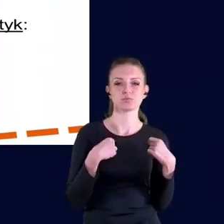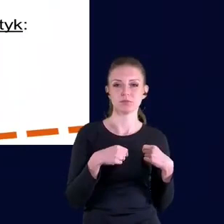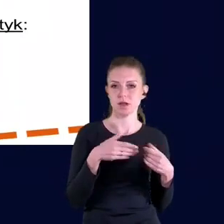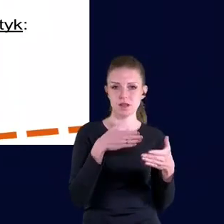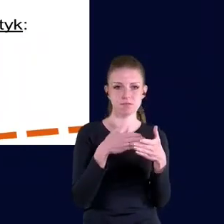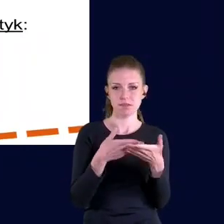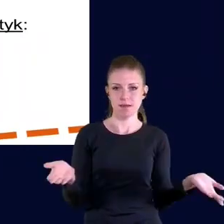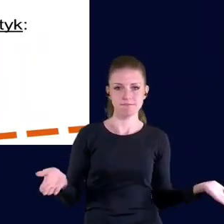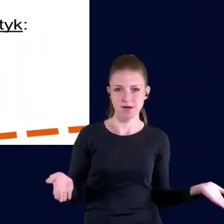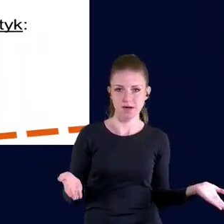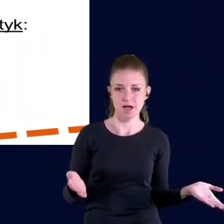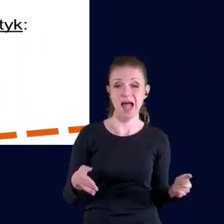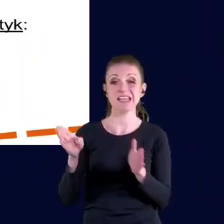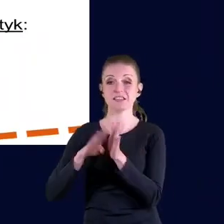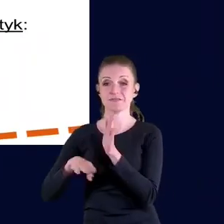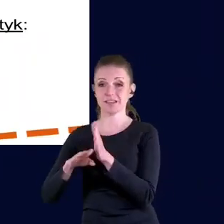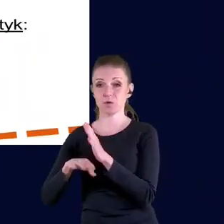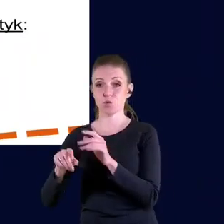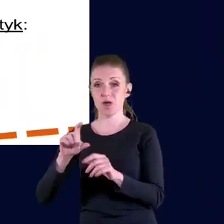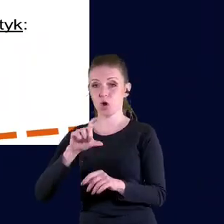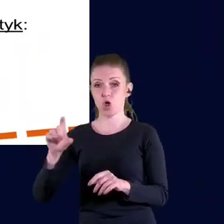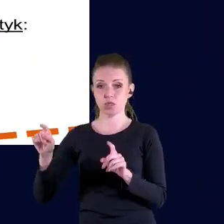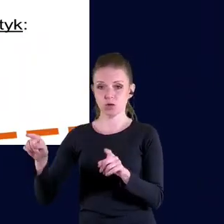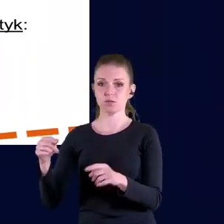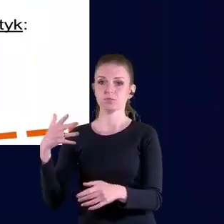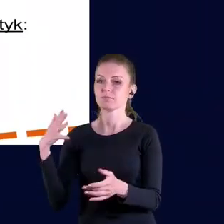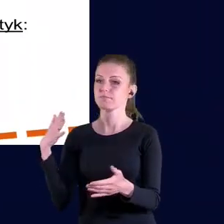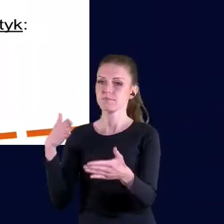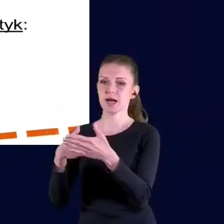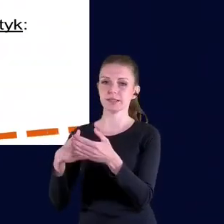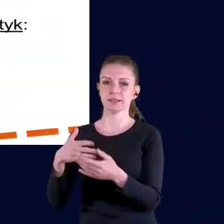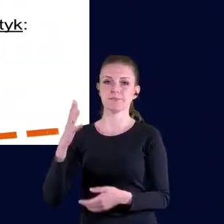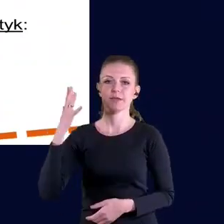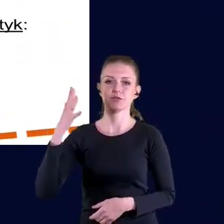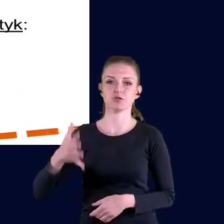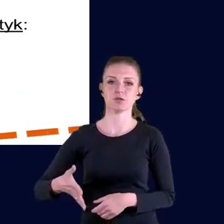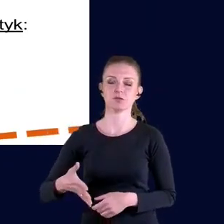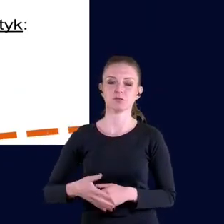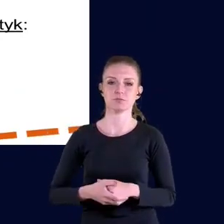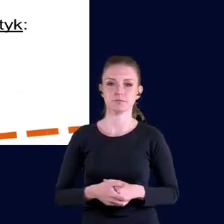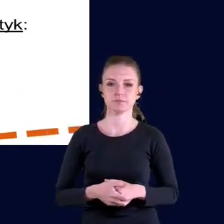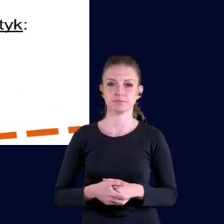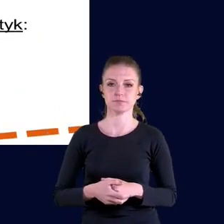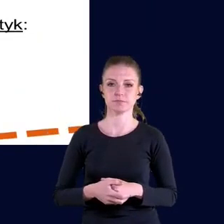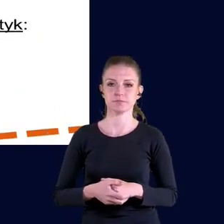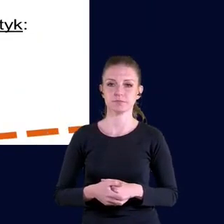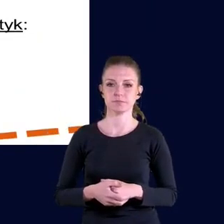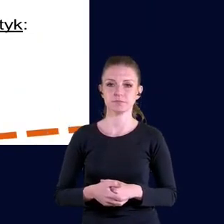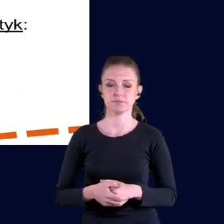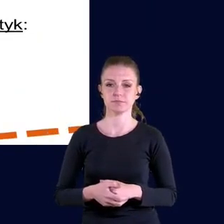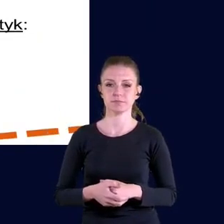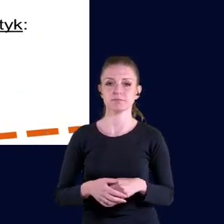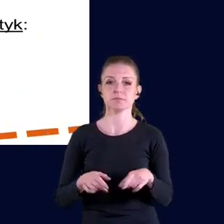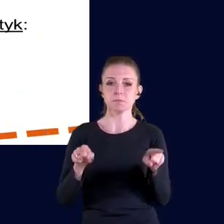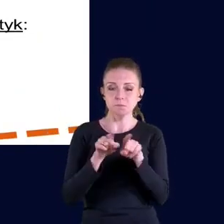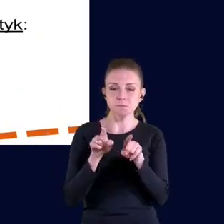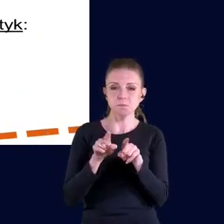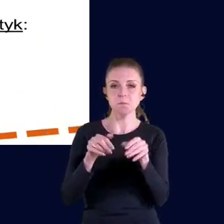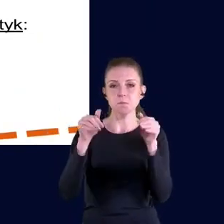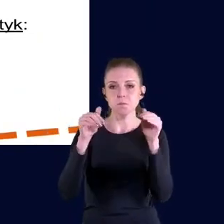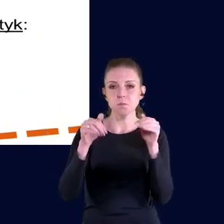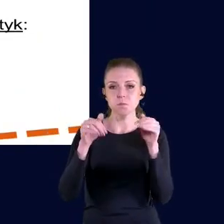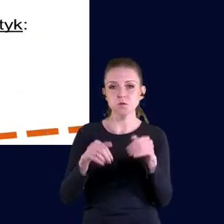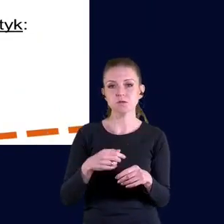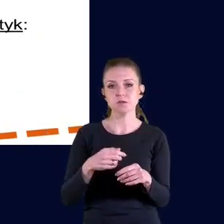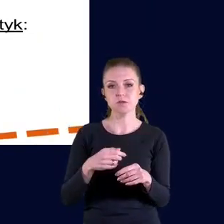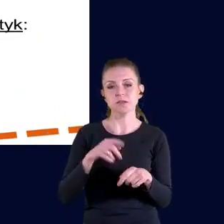zwykłego konta to Wiśniewski po drugie mamy wgląd w statystyki które